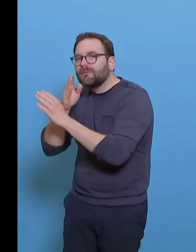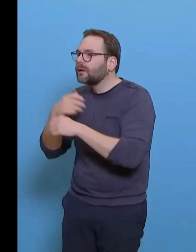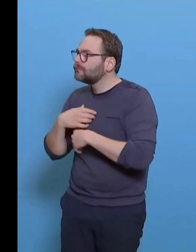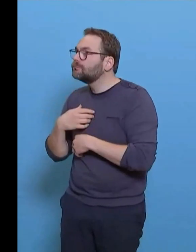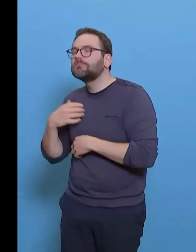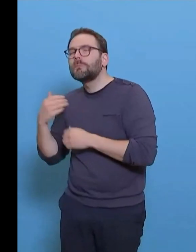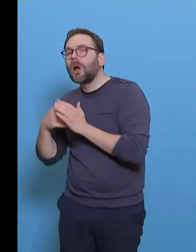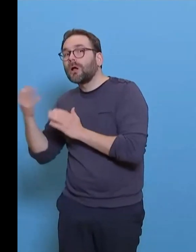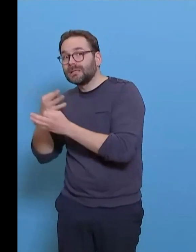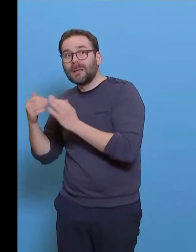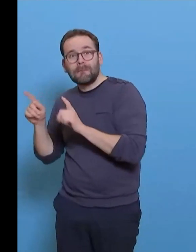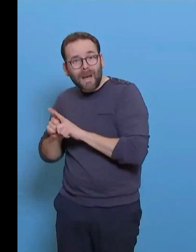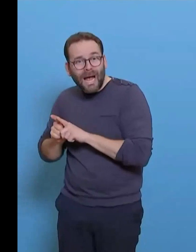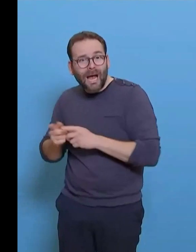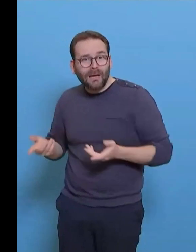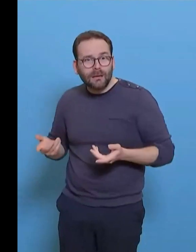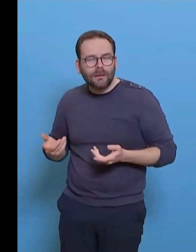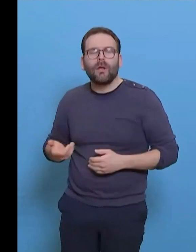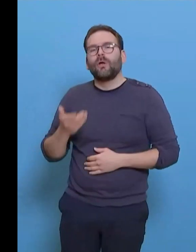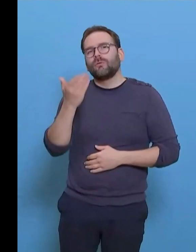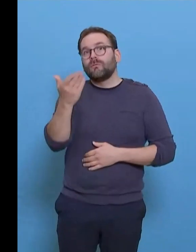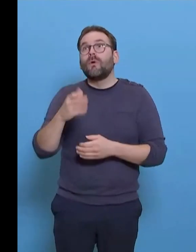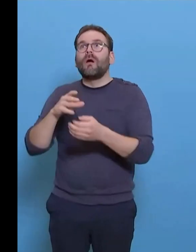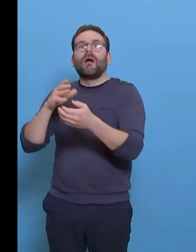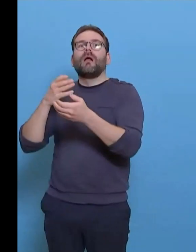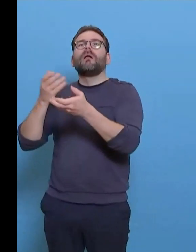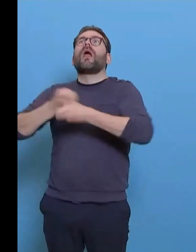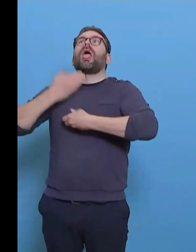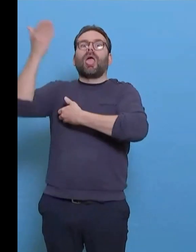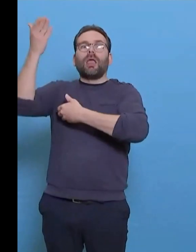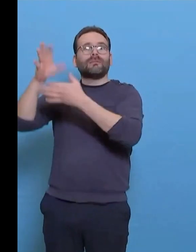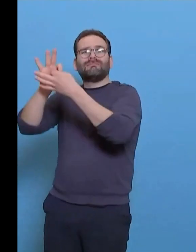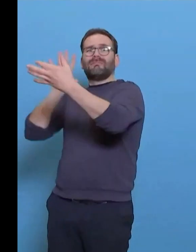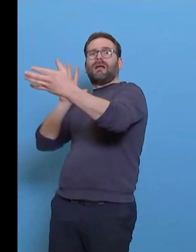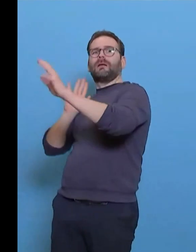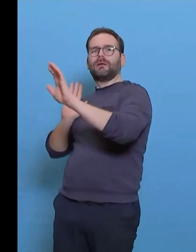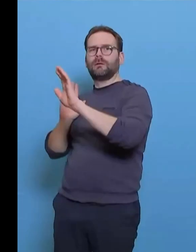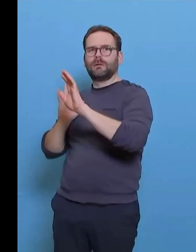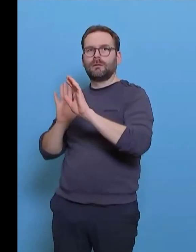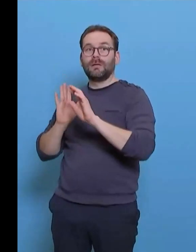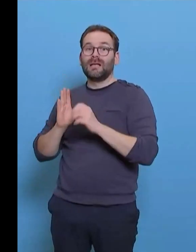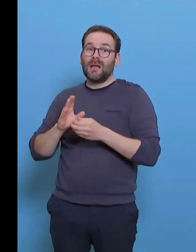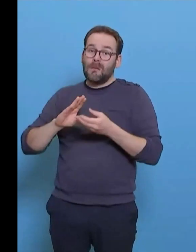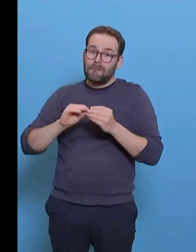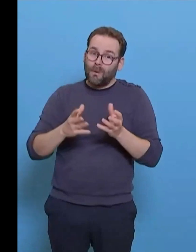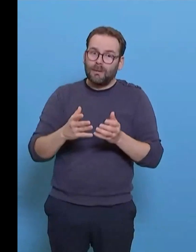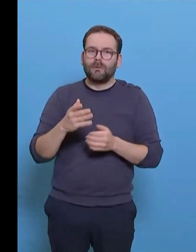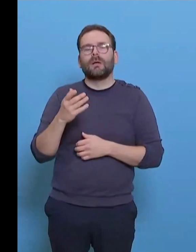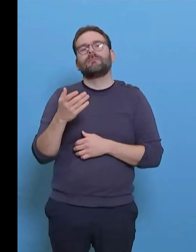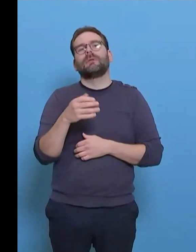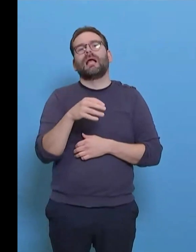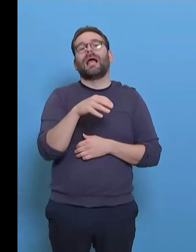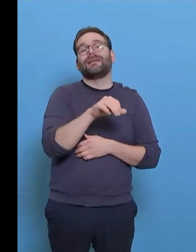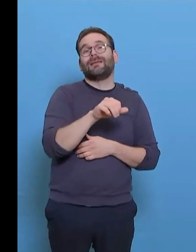Désolidarisez-vous de ça. Parce que le drame dans tout ça, c'est que vous validez, Azilis Gouaz a donné des exemples